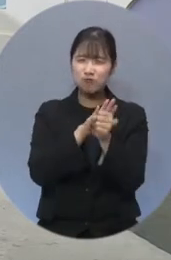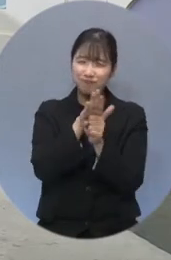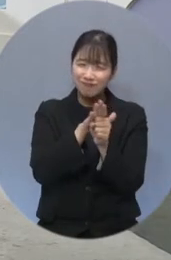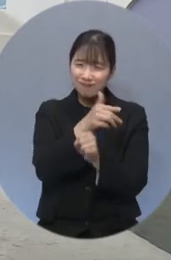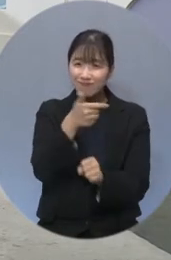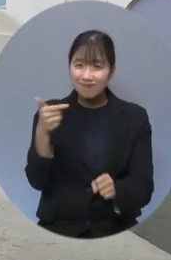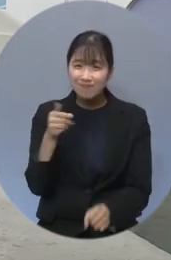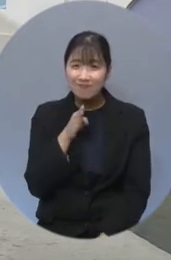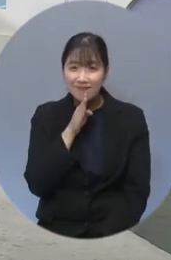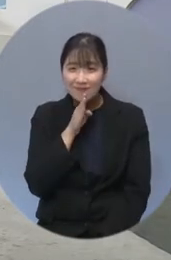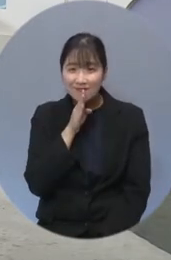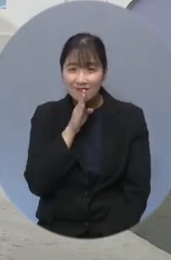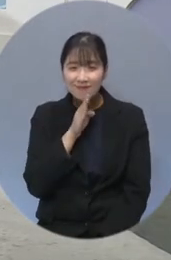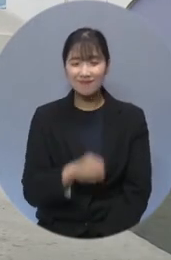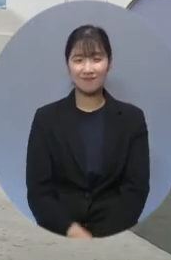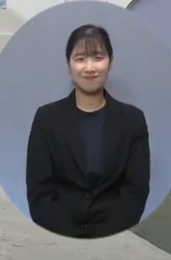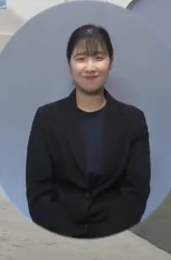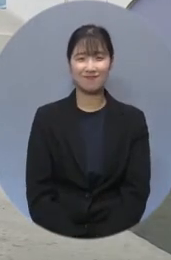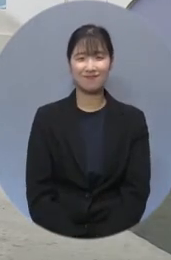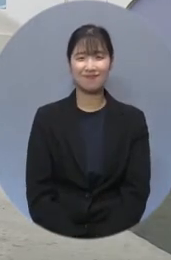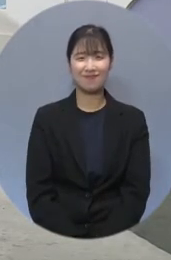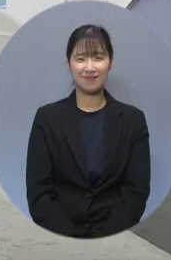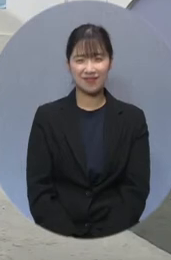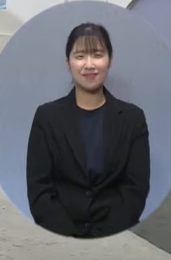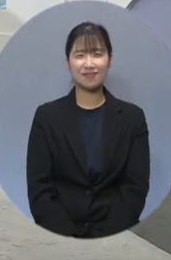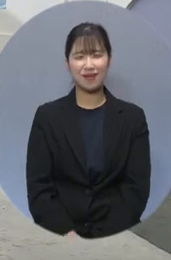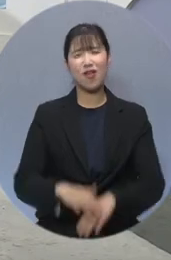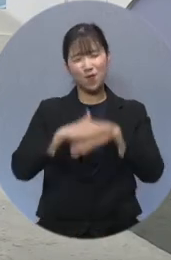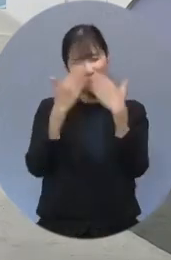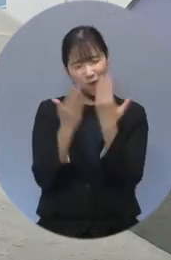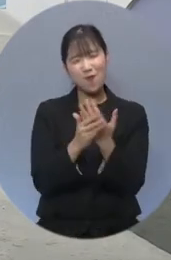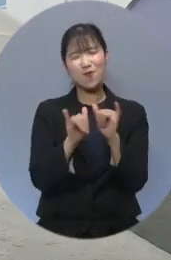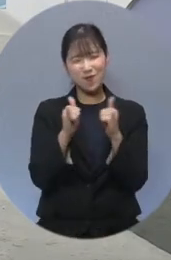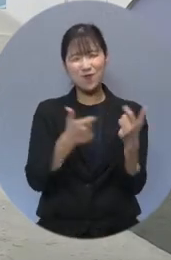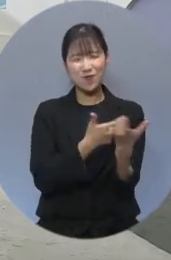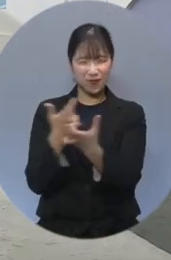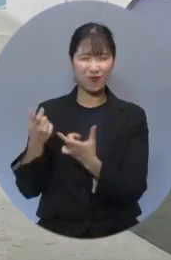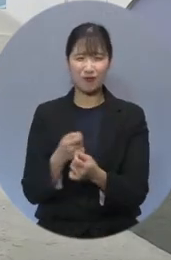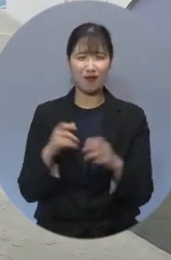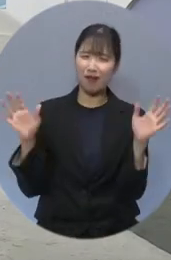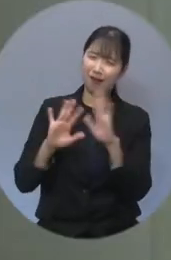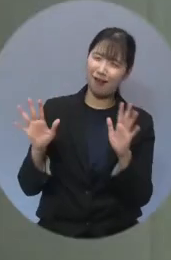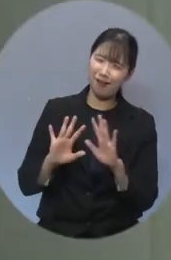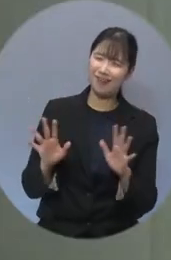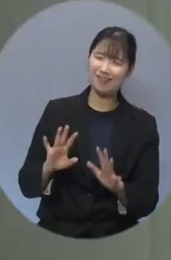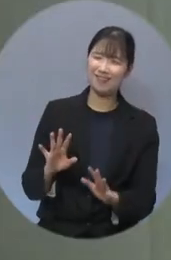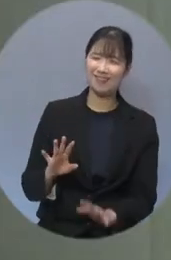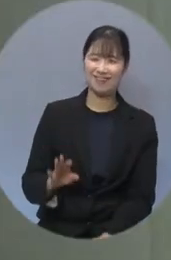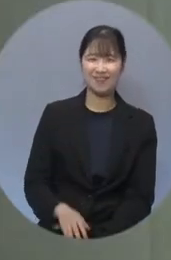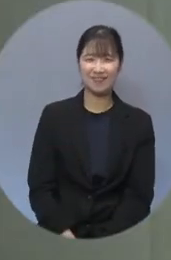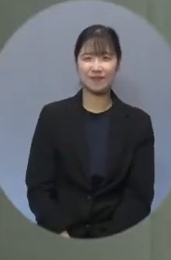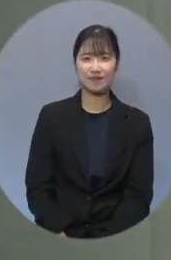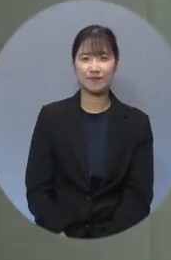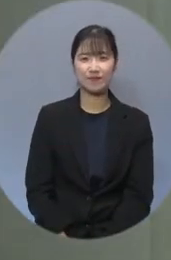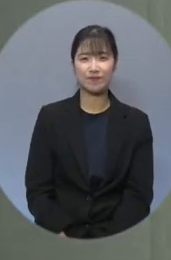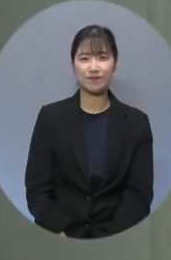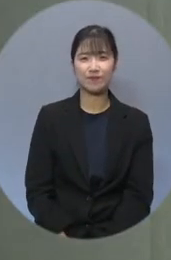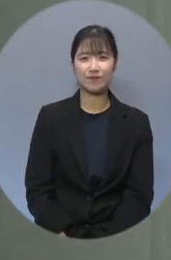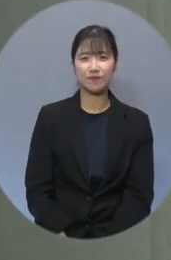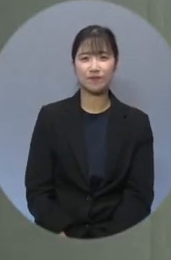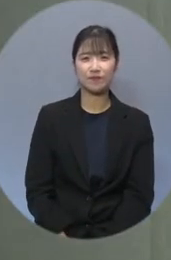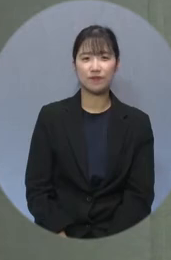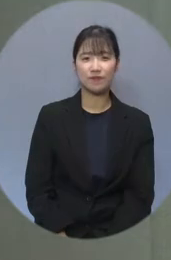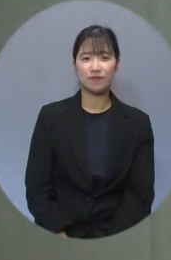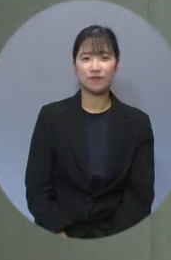들었어요. 네, 뭐 애호가는 다 뭐 우리 전 국민들이 그런 아니에요. 마음들이 많죠. 뭐라고 할까요?